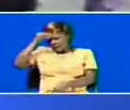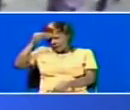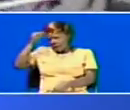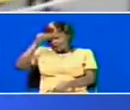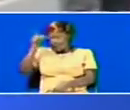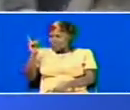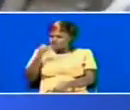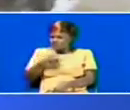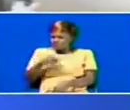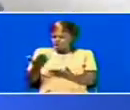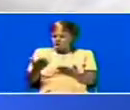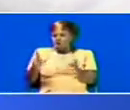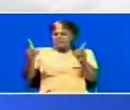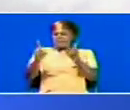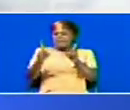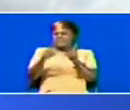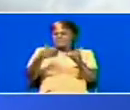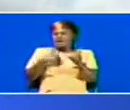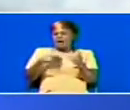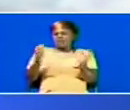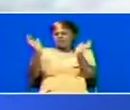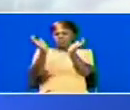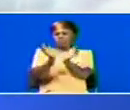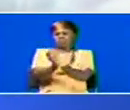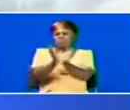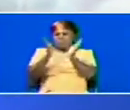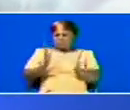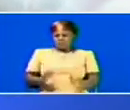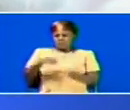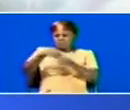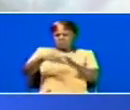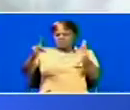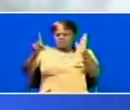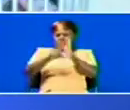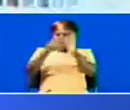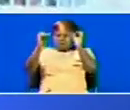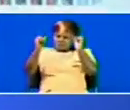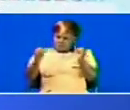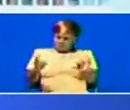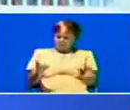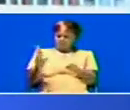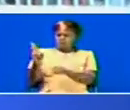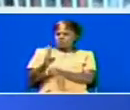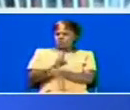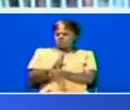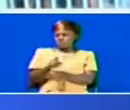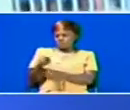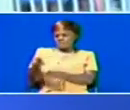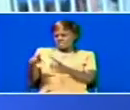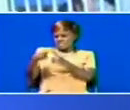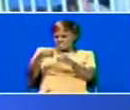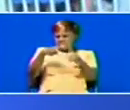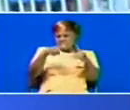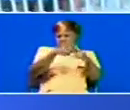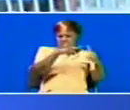ile idhini ya kuweza kukamata mtu kwa mujibu wa sheria. Iwapo atatumia hiyo kwa kuua watu,